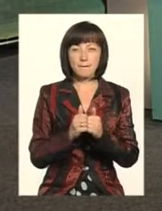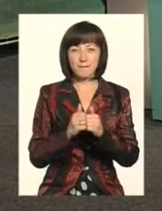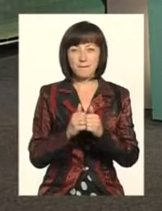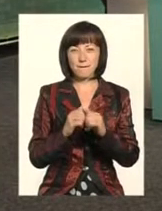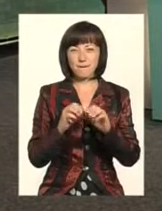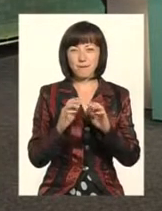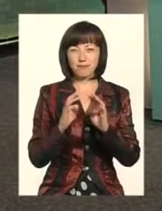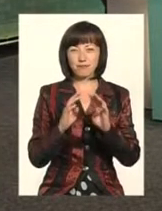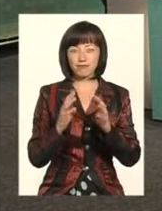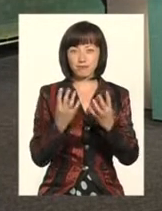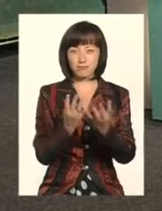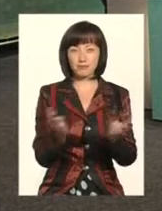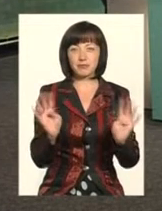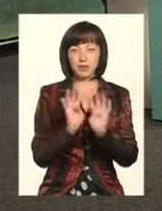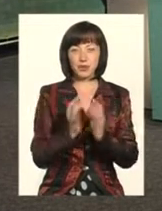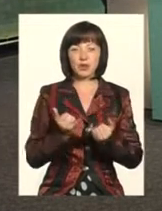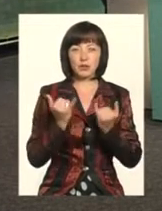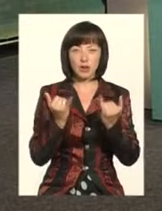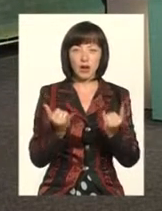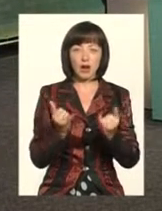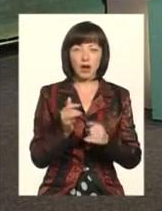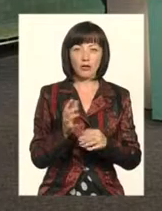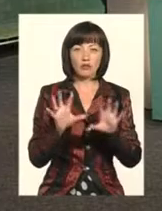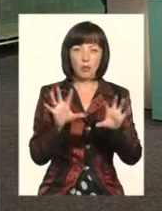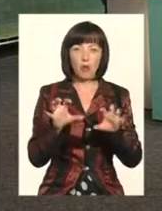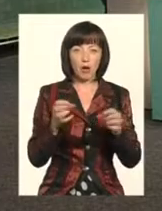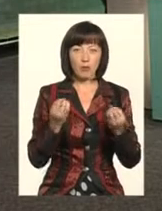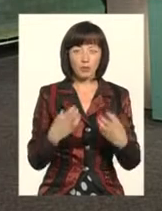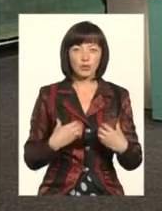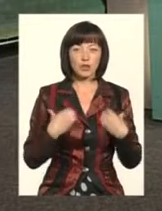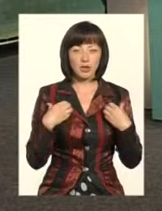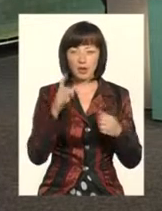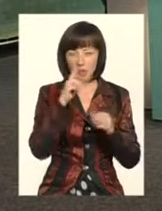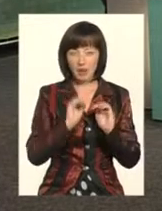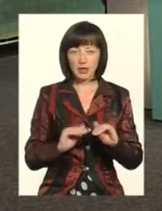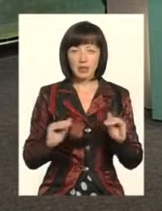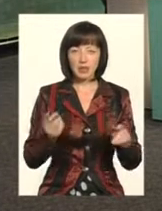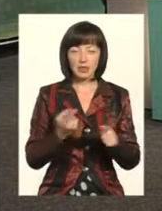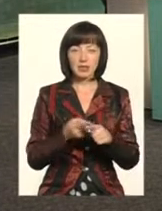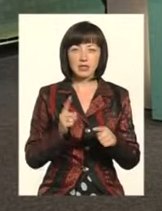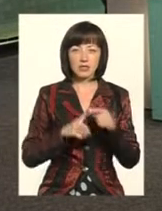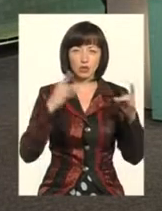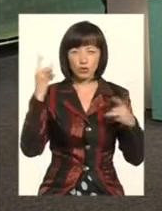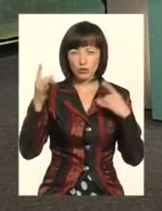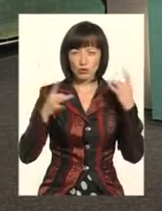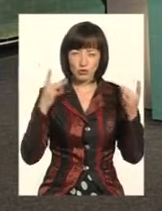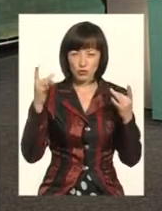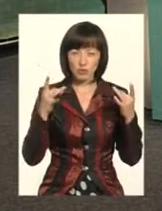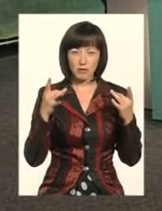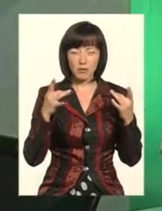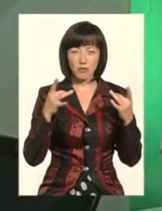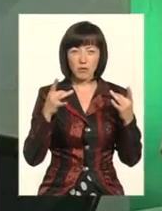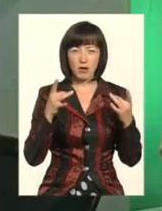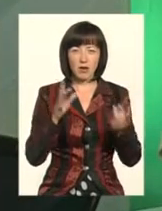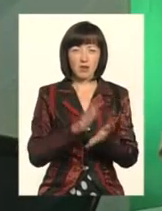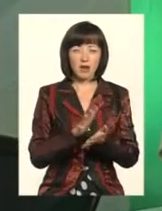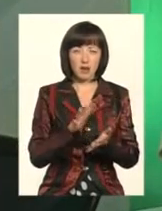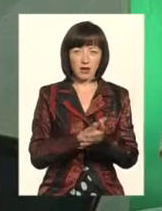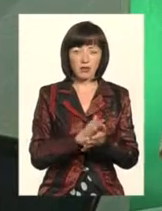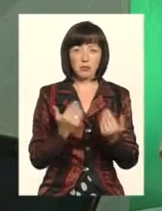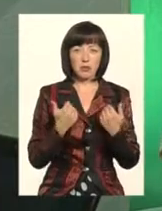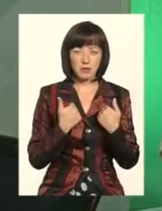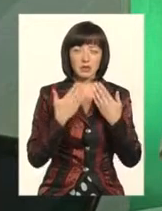просто наводить жах на мешканців мікрорайону. Малі діти, це все шум, гам, антисанітарія. Ми